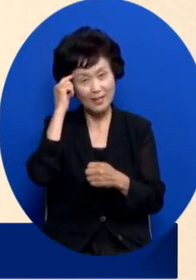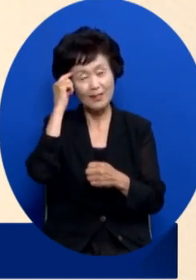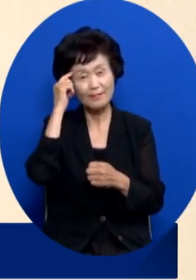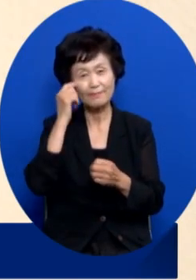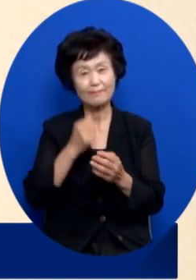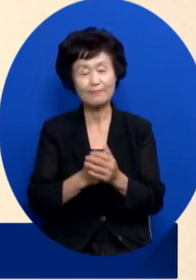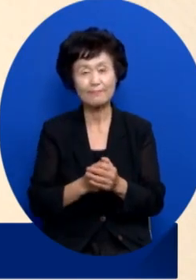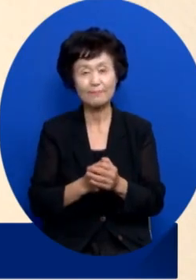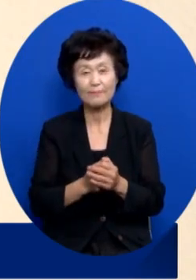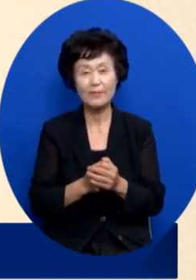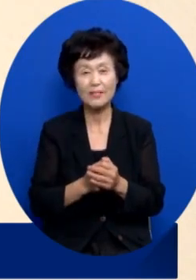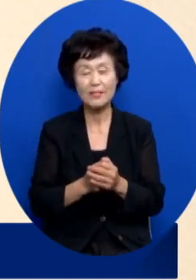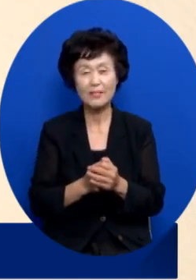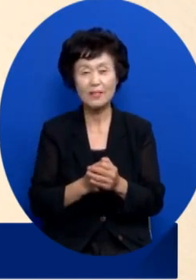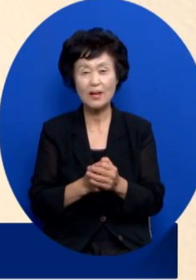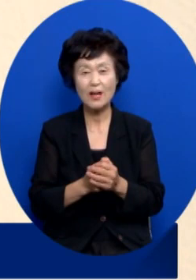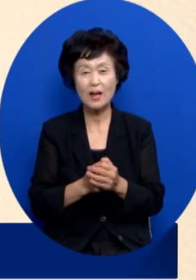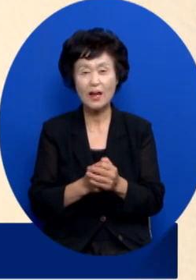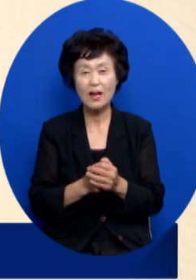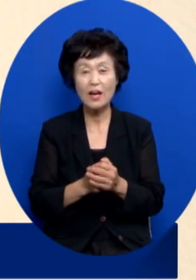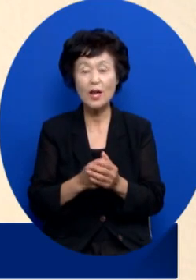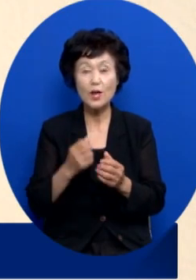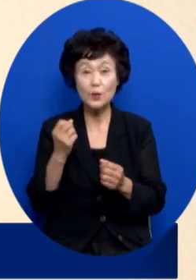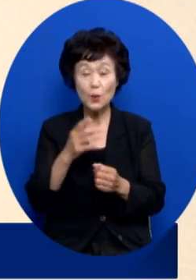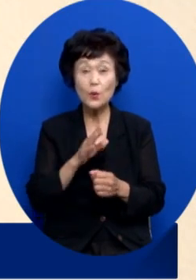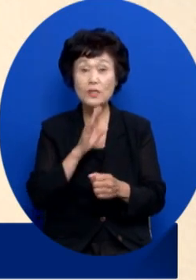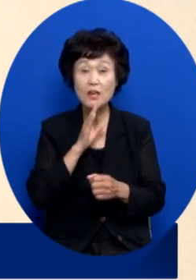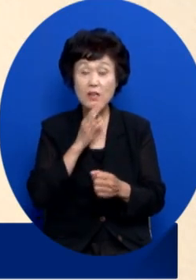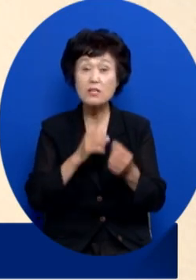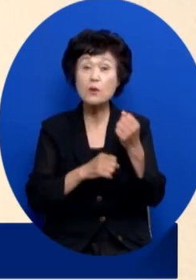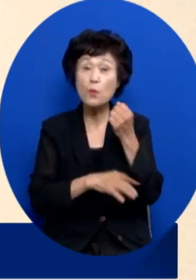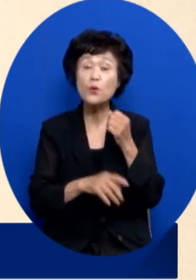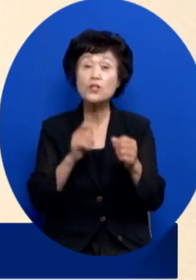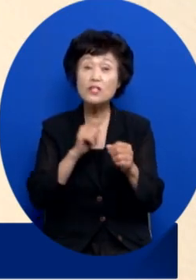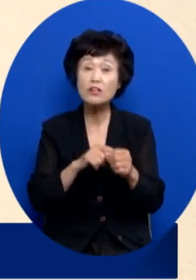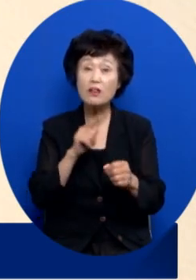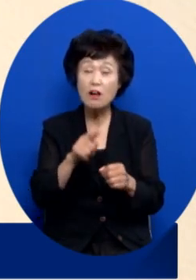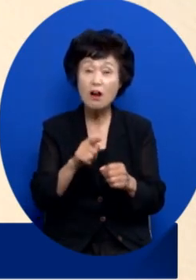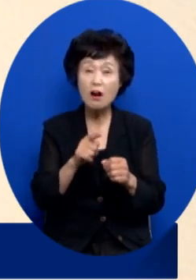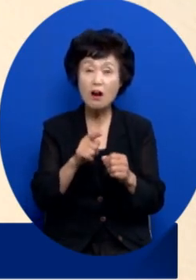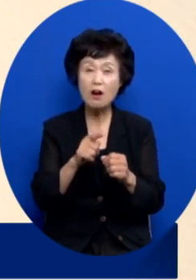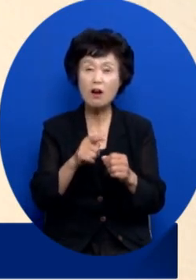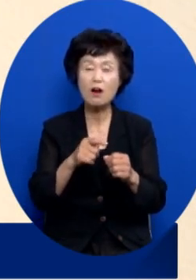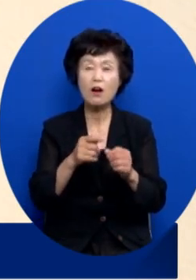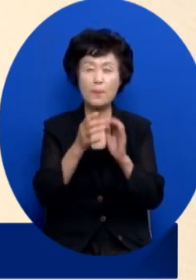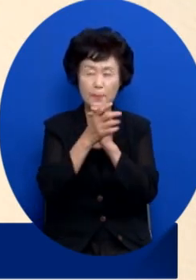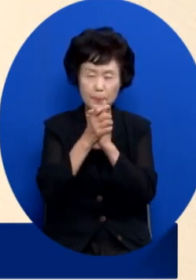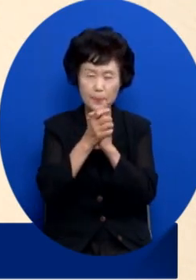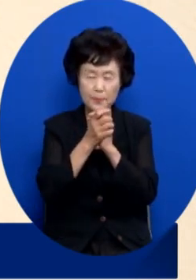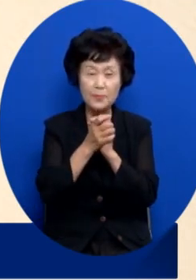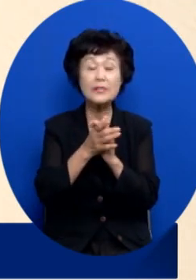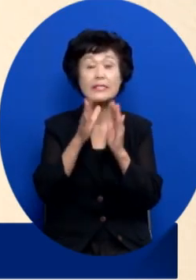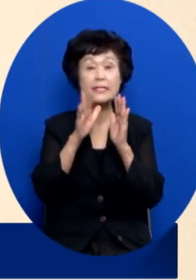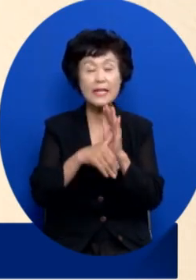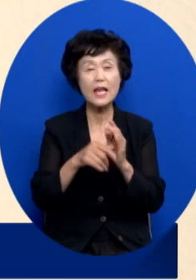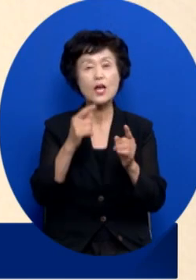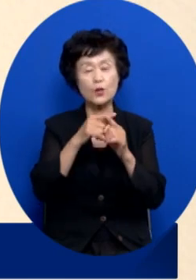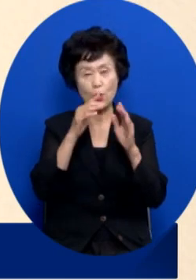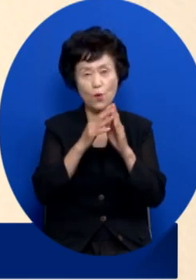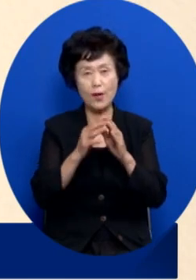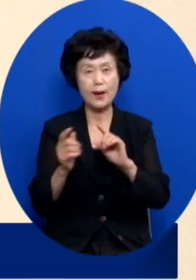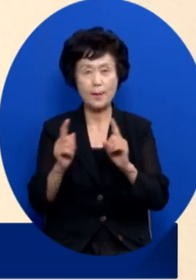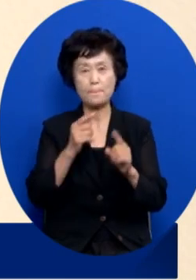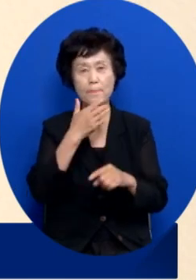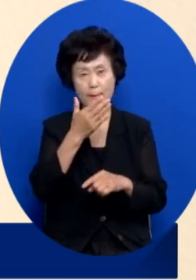이제 원색적인 거긴 하지만 사실은 본질적인 것을 붙들어야 교회가 사는데 그것을 이 책에